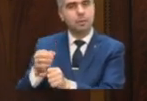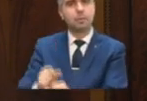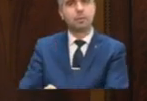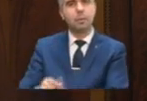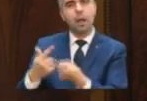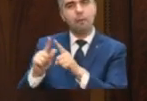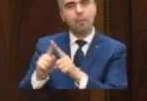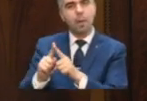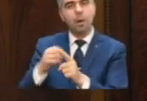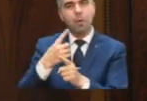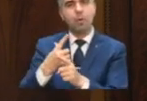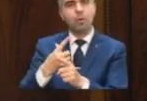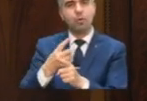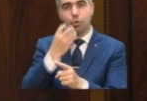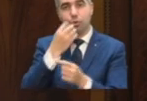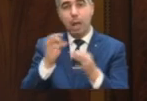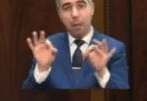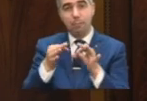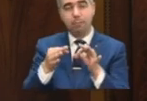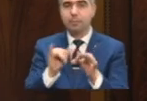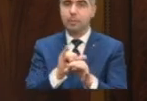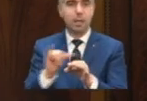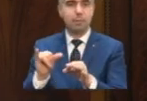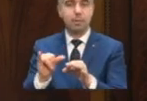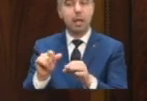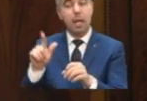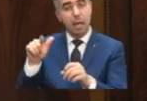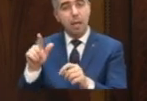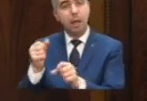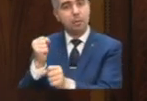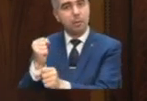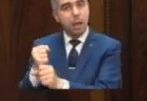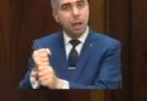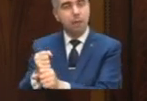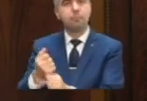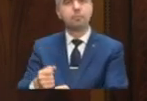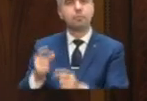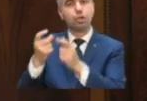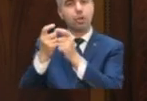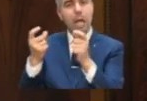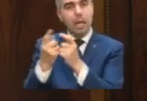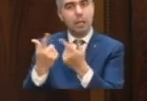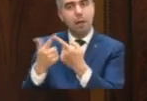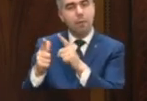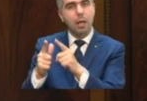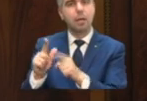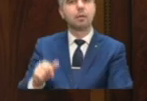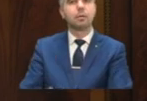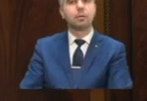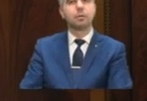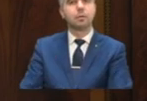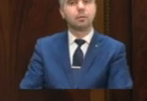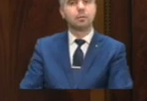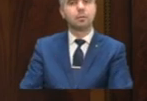دار الامومه ودار الشباب، مركز السعيد راه خصو كيخلق للثروه، مركز السعيد خصو يكون واحد المركز اللي كيخلق فرص الشغل.